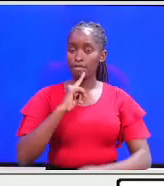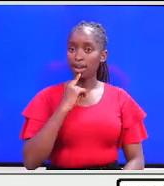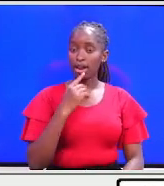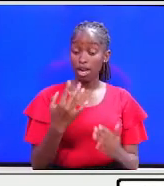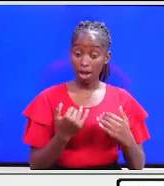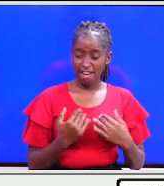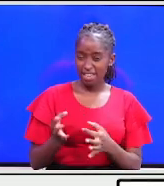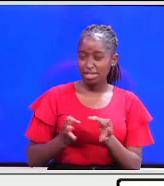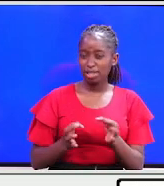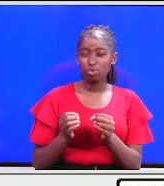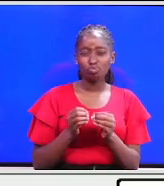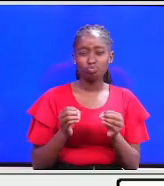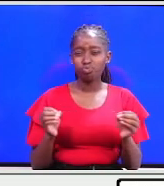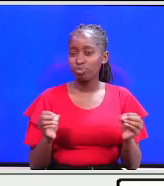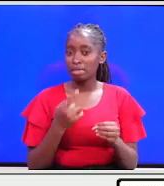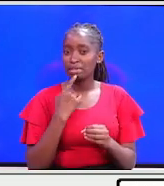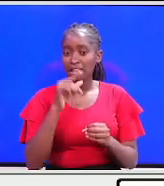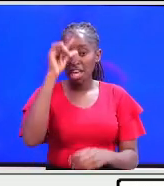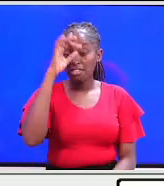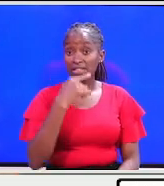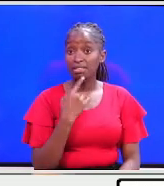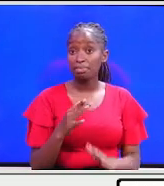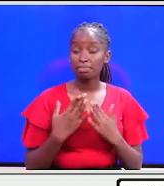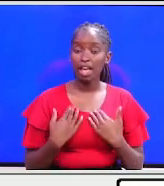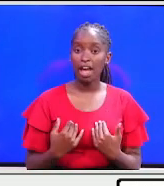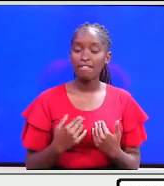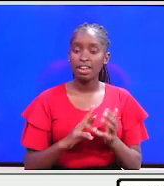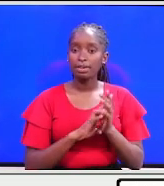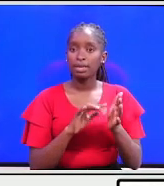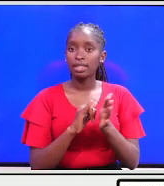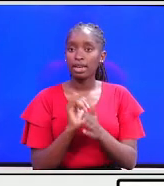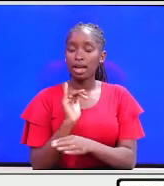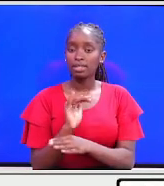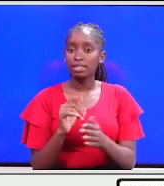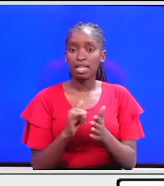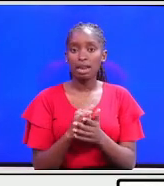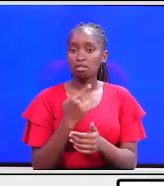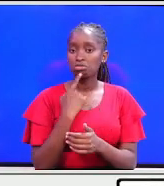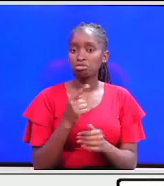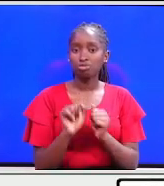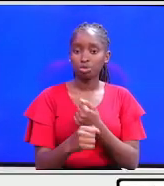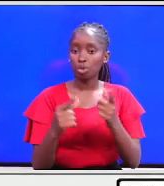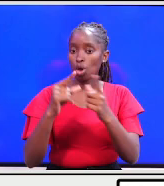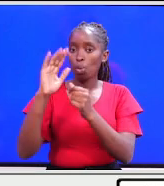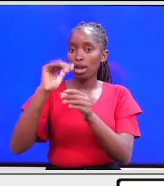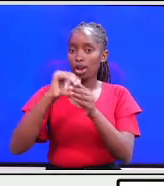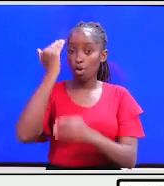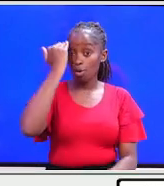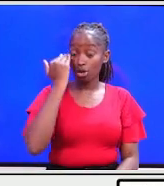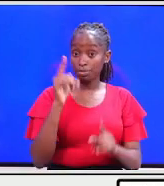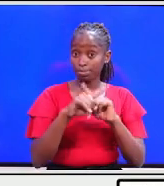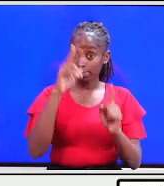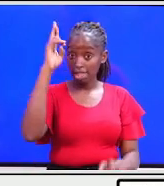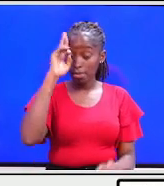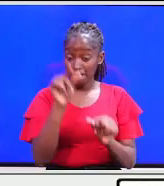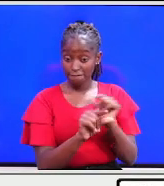kuhusiana na kile ambacho amesema kwamba gavana alisema kwamba alikuwa amewasilisha ombi la kusema kwamba hata kwa kifika mahakamani, lakini alikuwa kwamba masaa